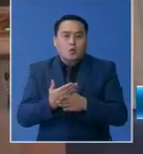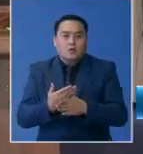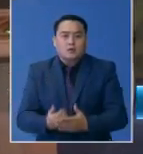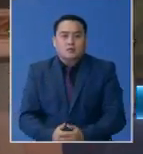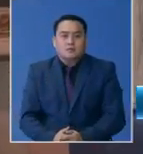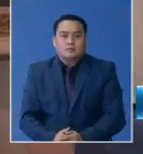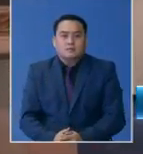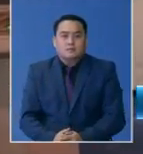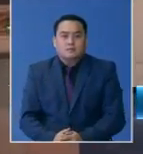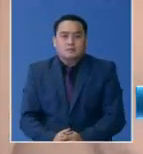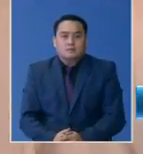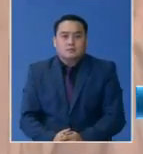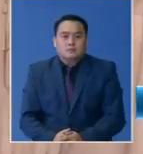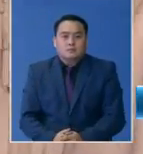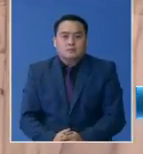жүгінеді.